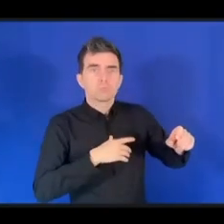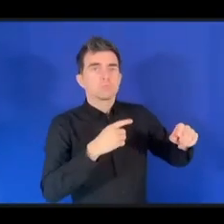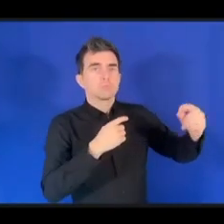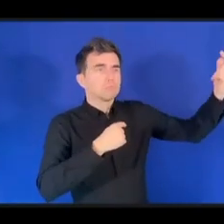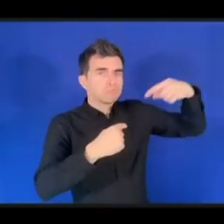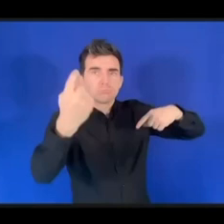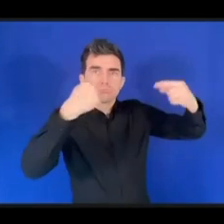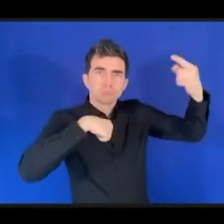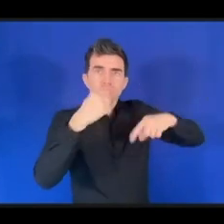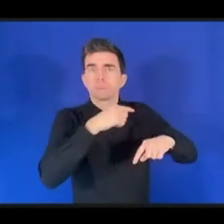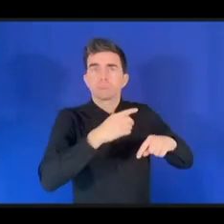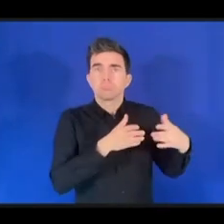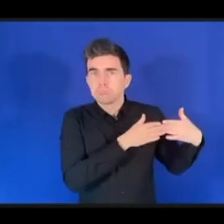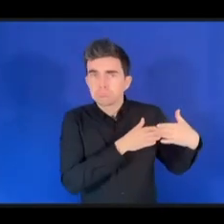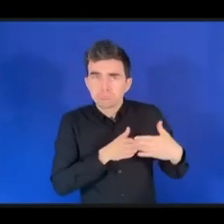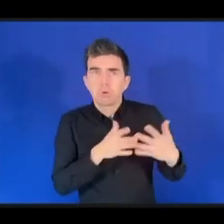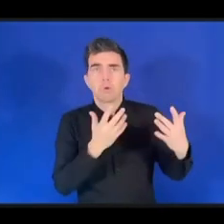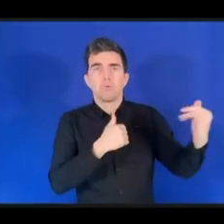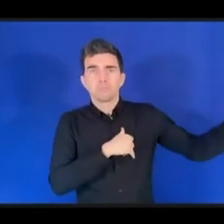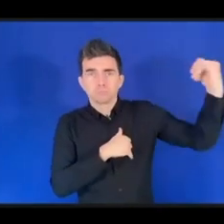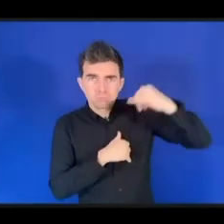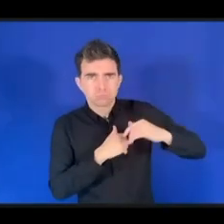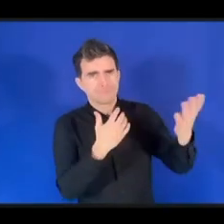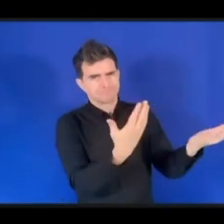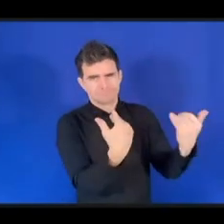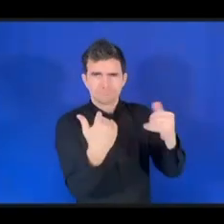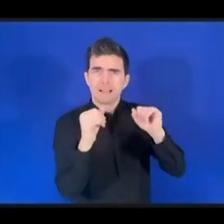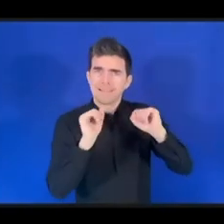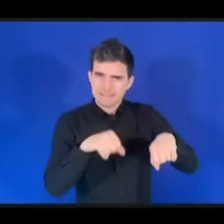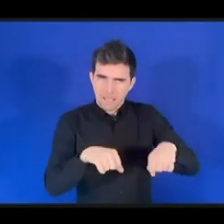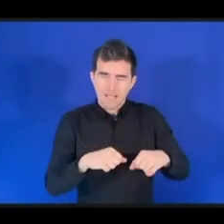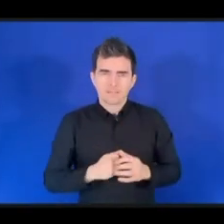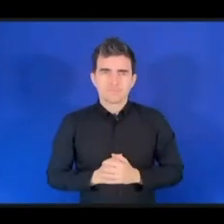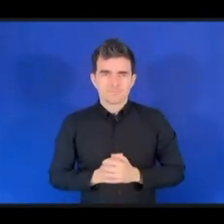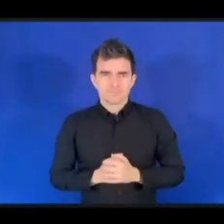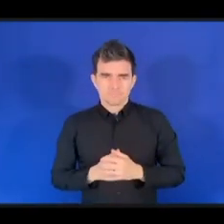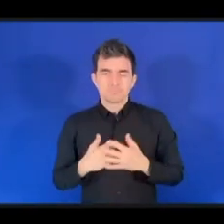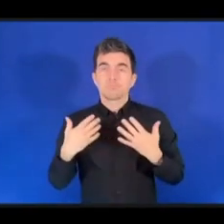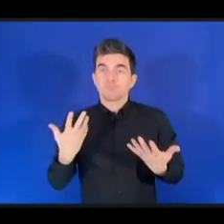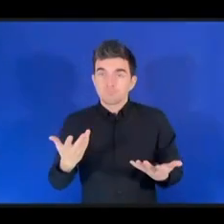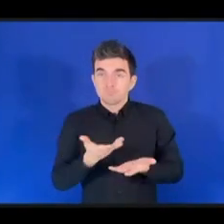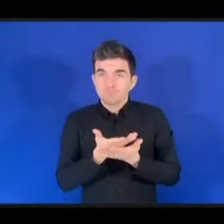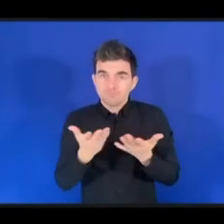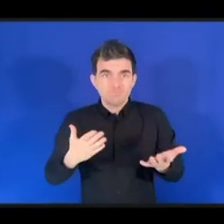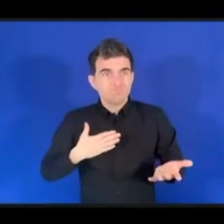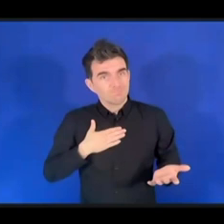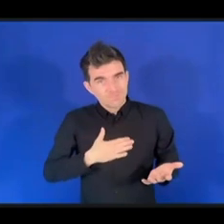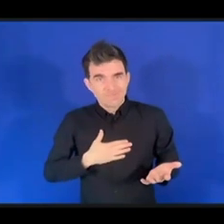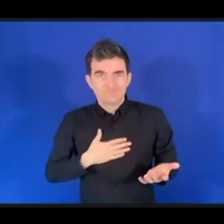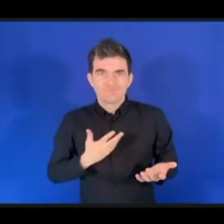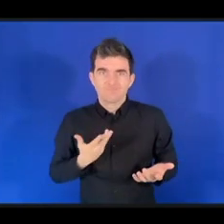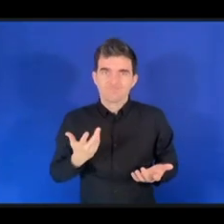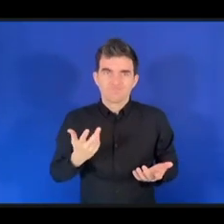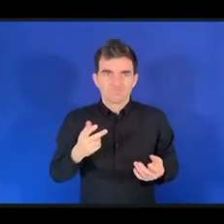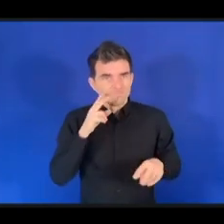ما اذا ما قمتم بالتجول في كيوتو تشعرون بقوه